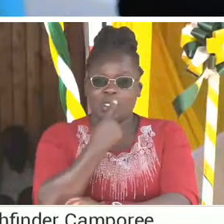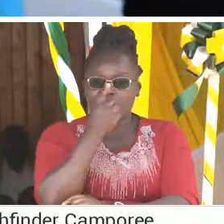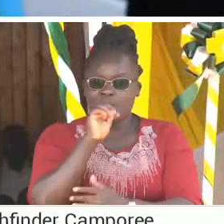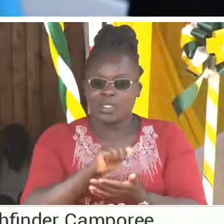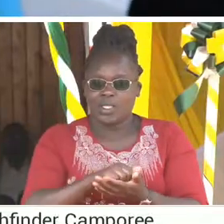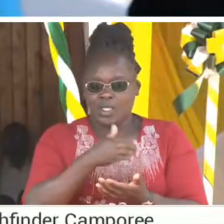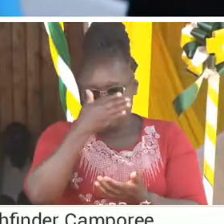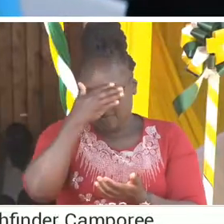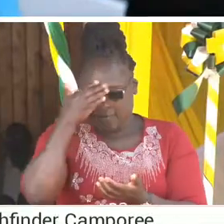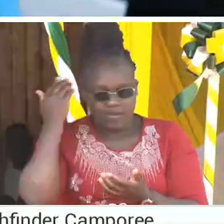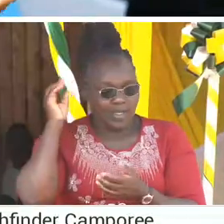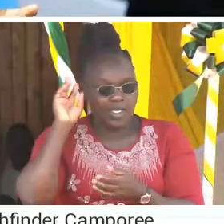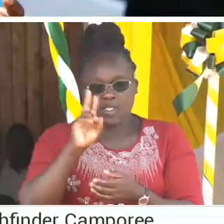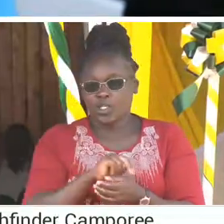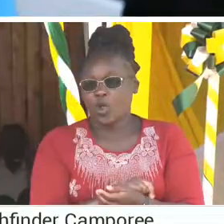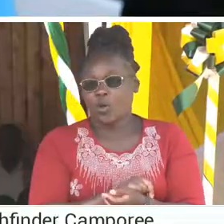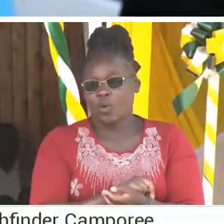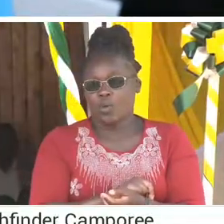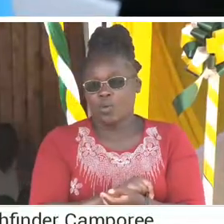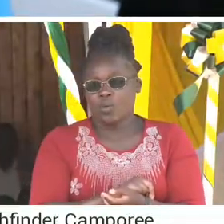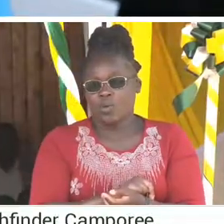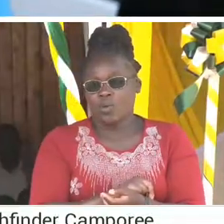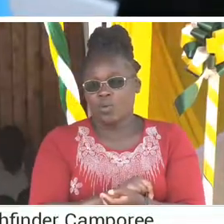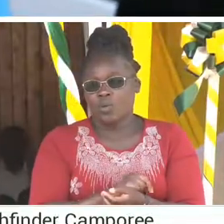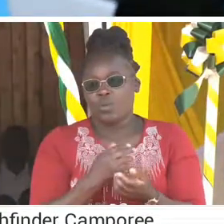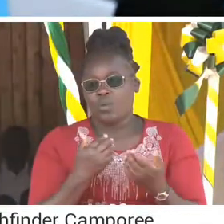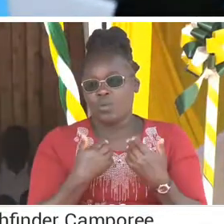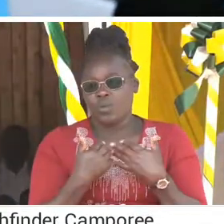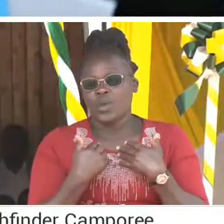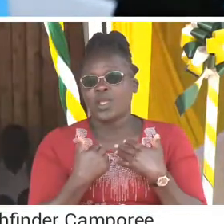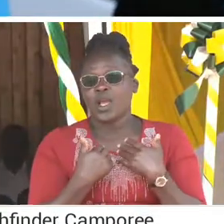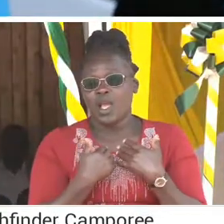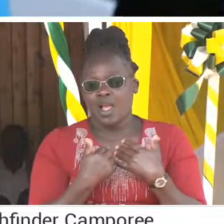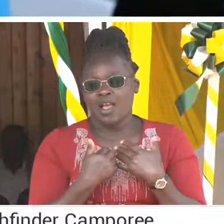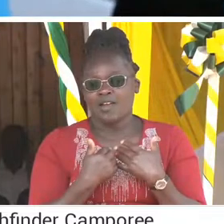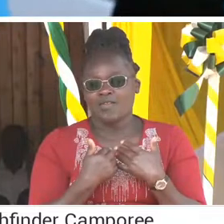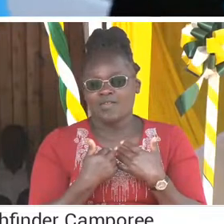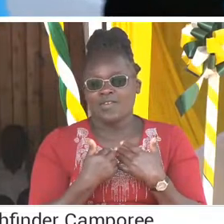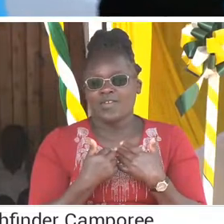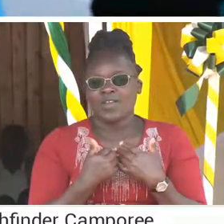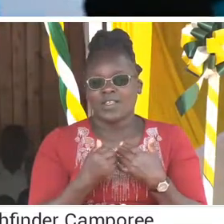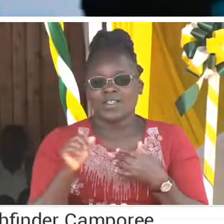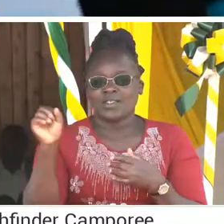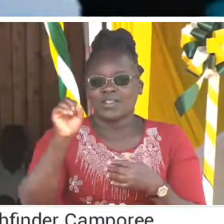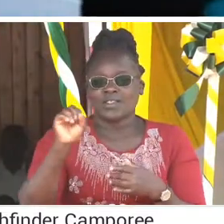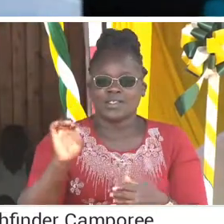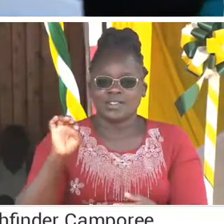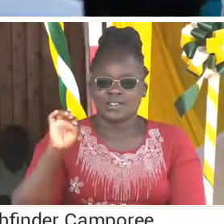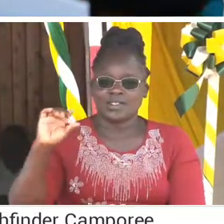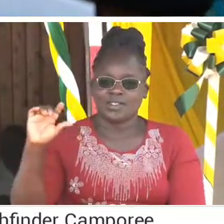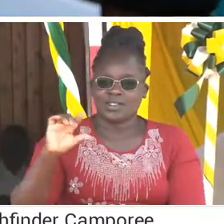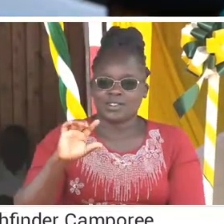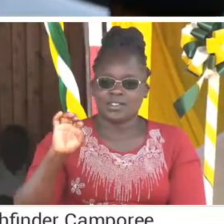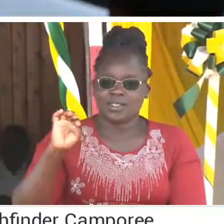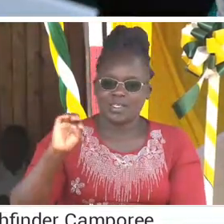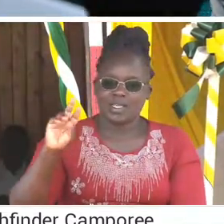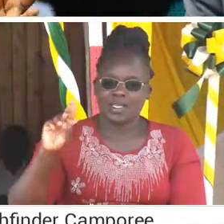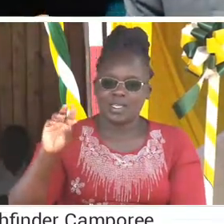hapa. Tuko na shule yetu ya Segero Main, wamesema ni 350 and above. Segero